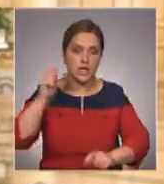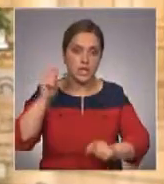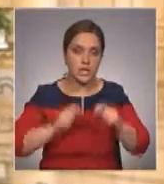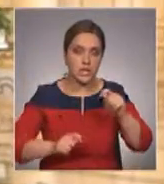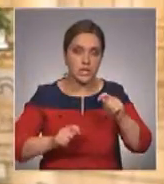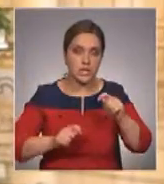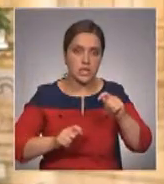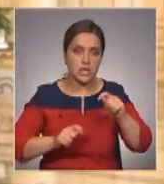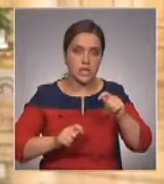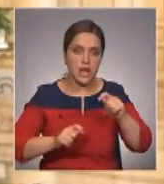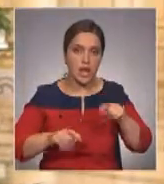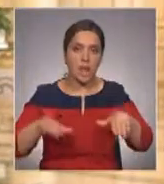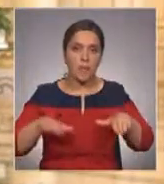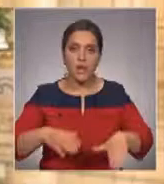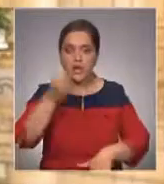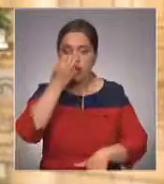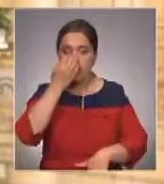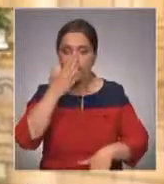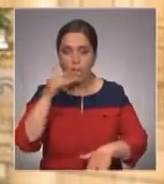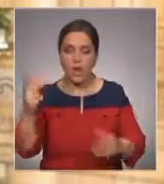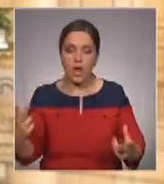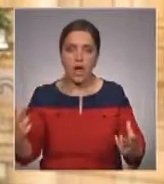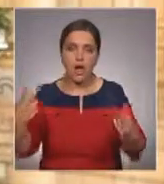По крайней мере, она обещала